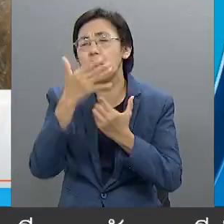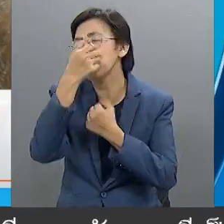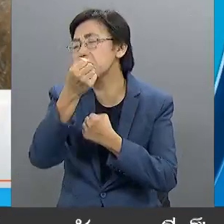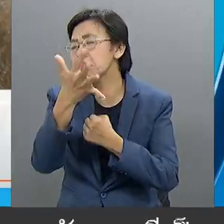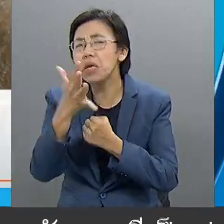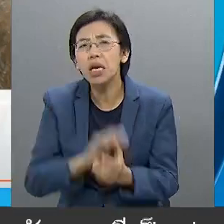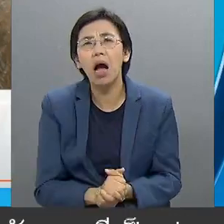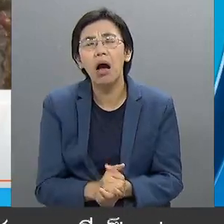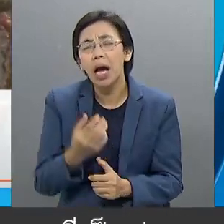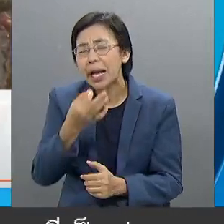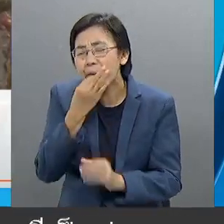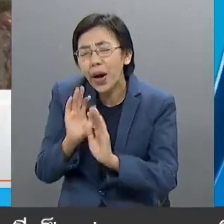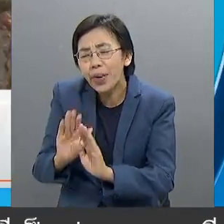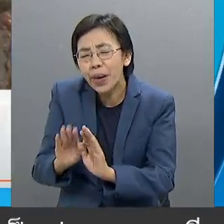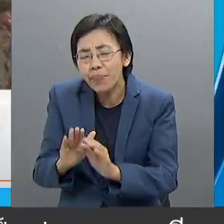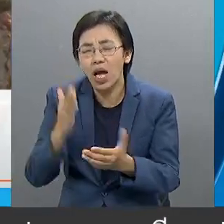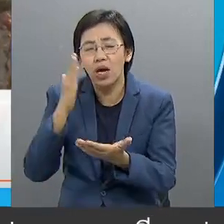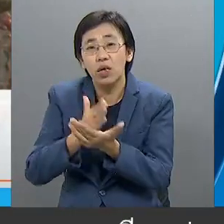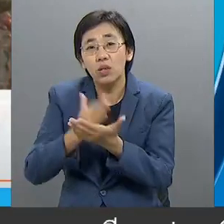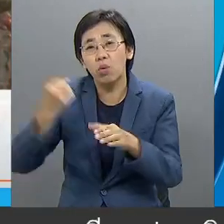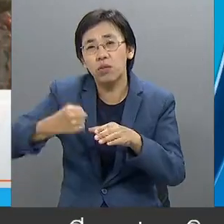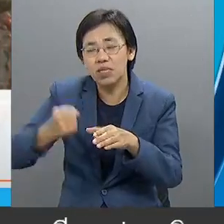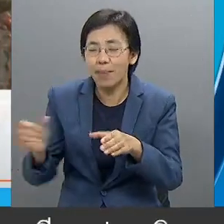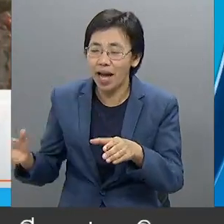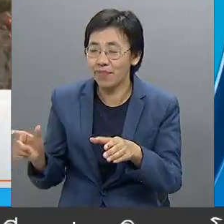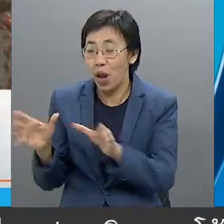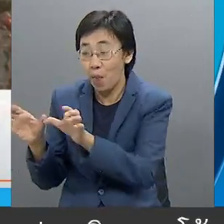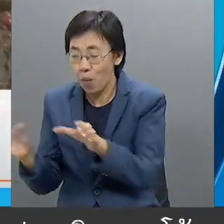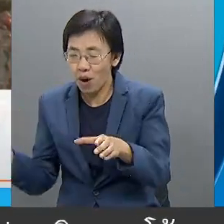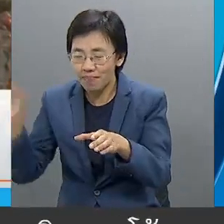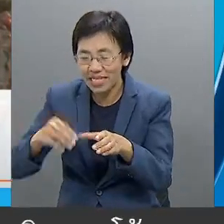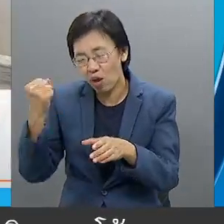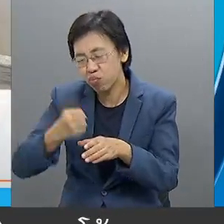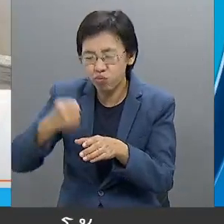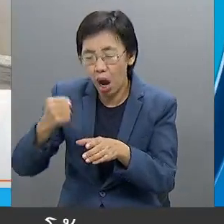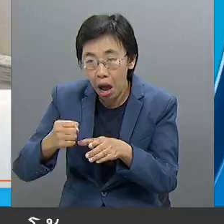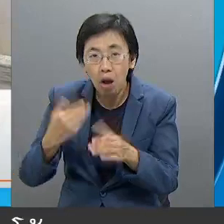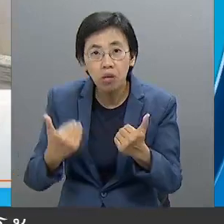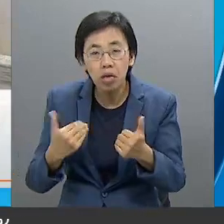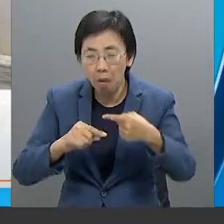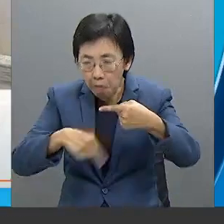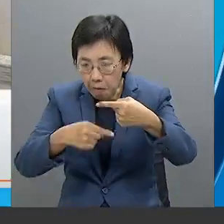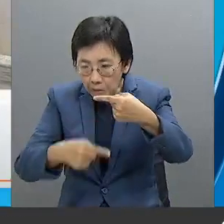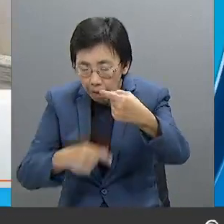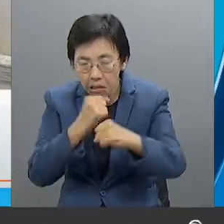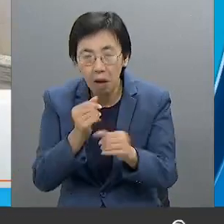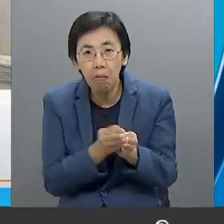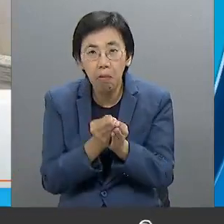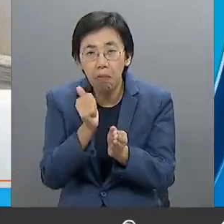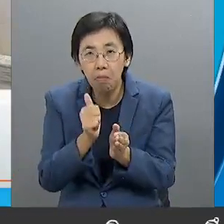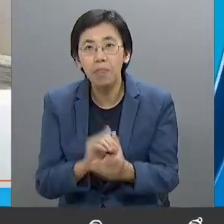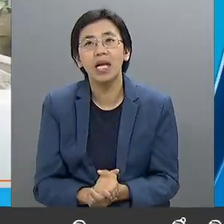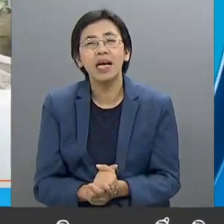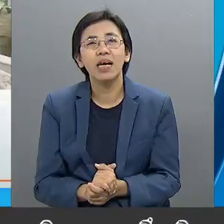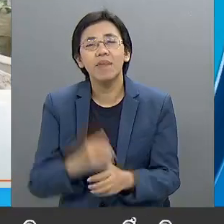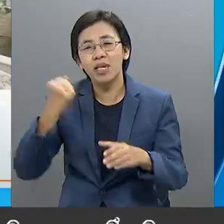องเอาไปใส่ส้มตำแต่ตอนนี้คือเอาไปต่อยอดเอาไปทำได้หลายเมนูแล้วคนก็นิยมมากขึ้นอย่างปูอ่องแถวบ้านผมเนี่ยคืออร่อยมาก เป็